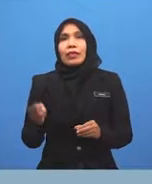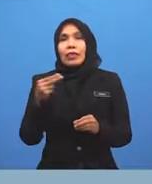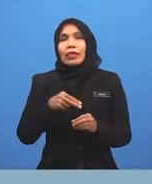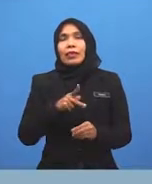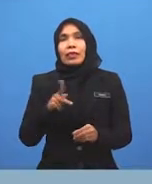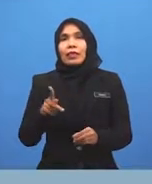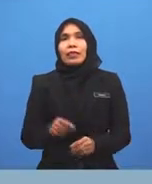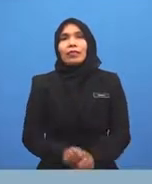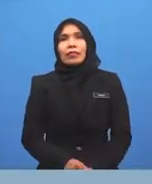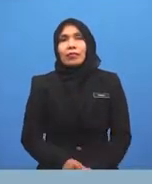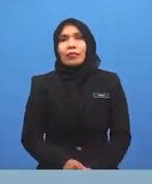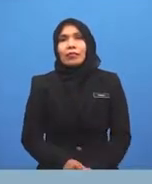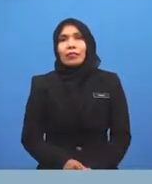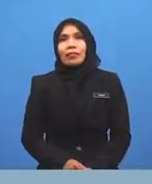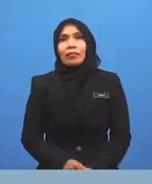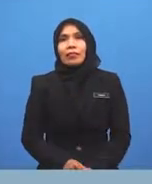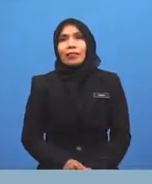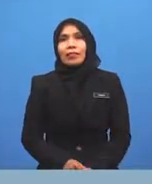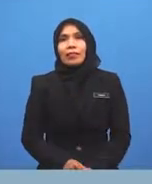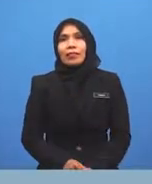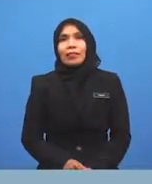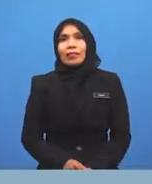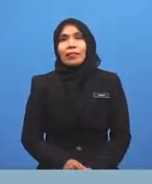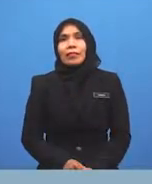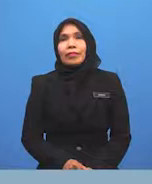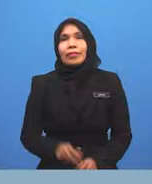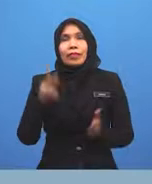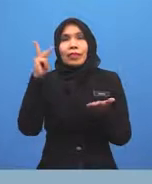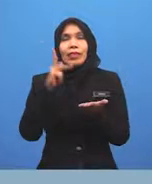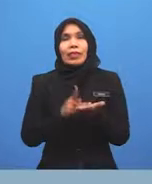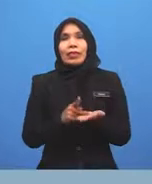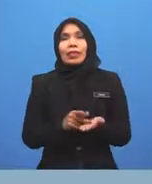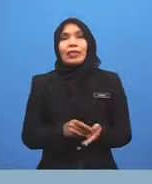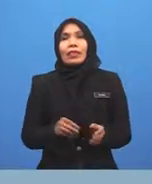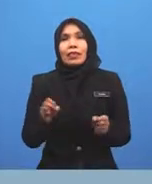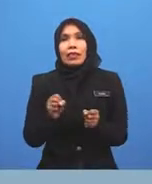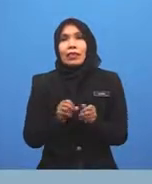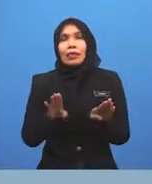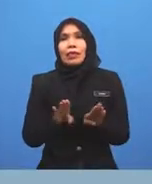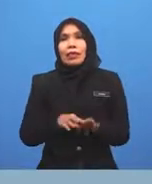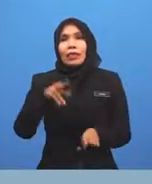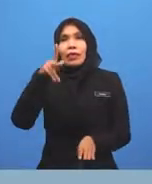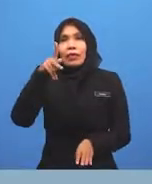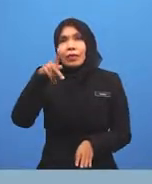Oleh itu, dinamo dan penjana dikenali sebagai penjana elektrik.